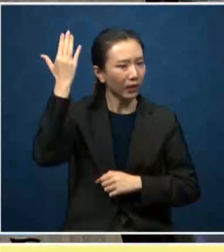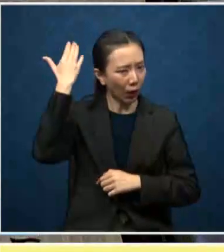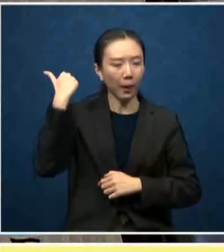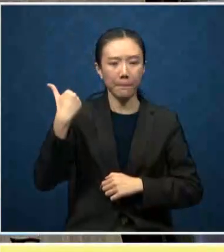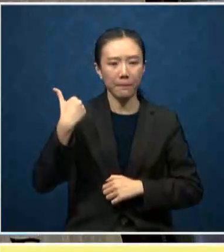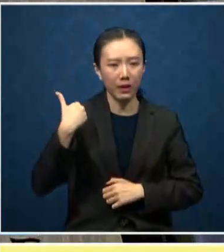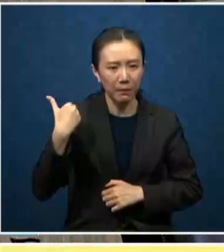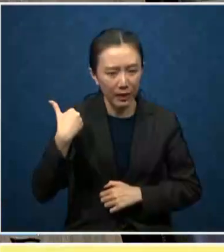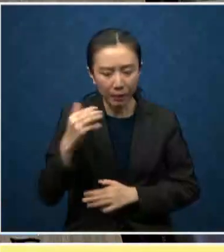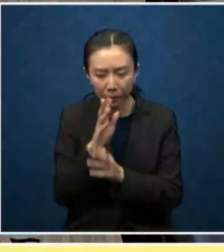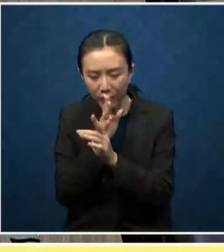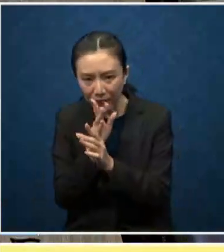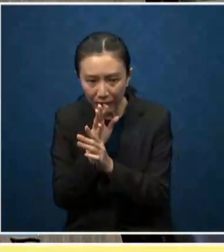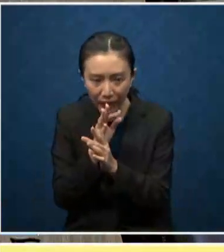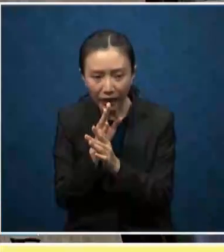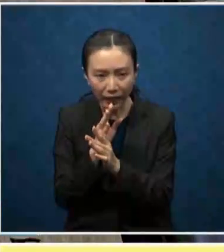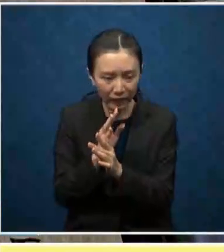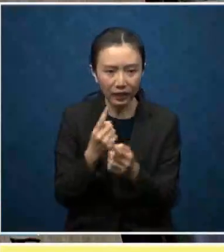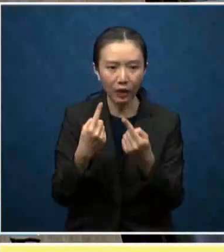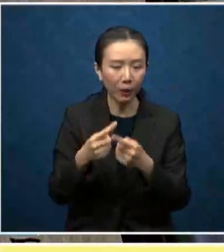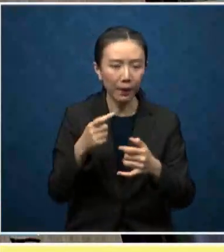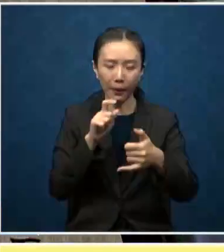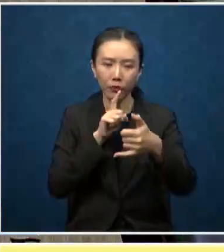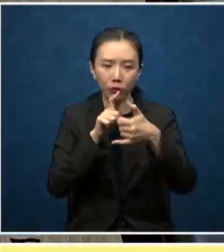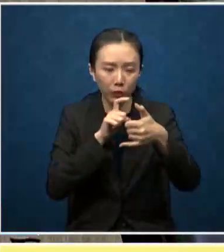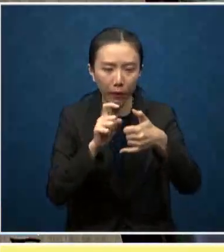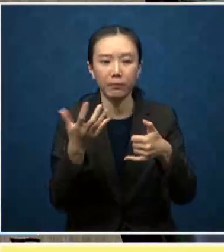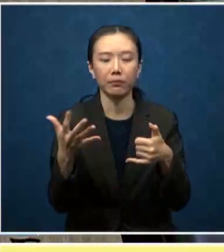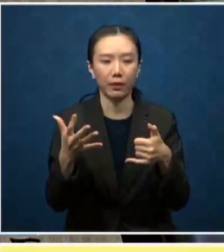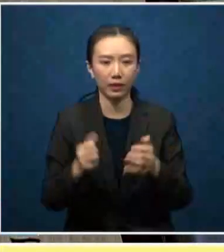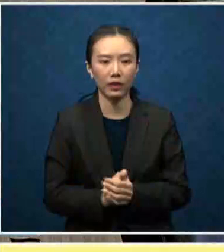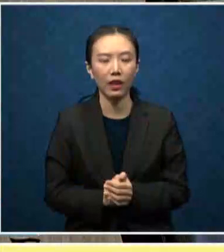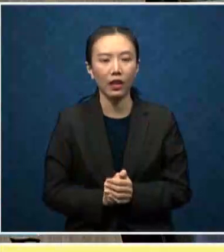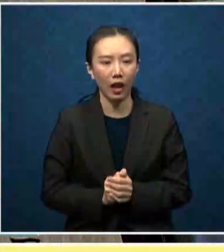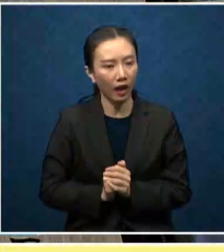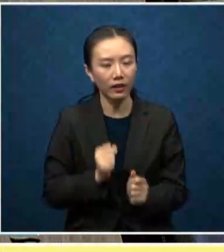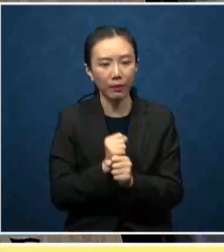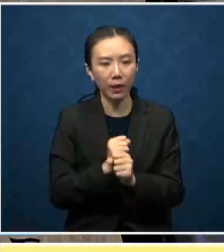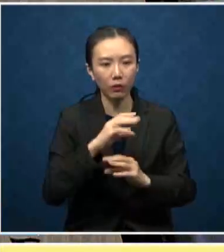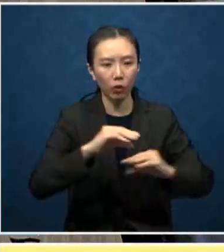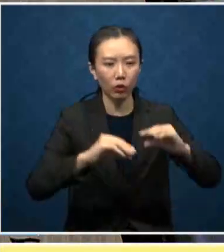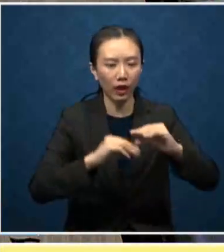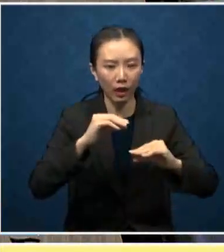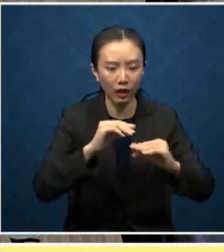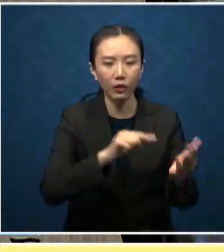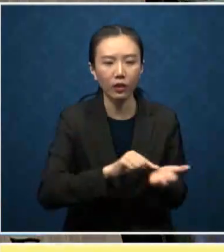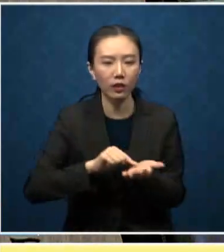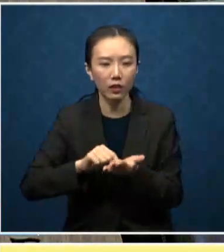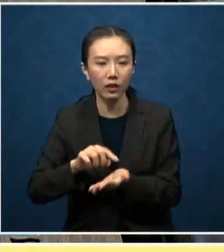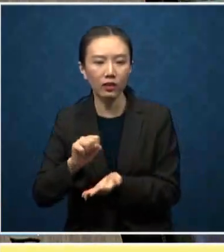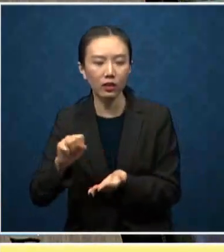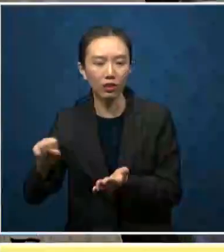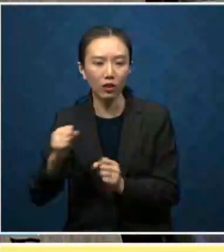สุดก็ไม่ได้มีการสอบสวนแล้วก็เปิดเผยผลการสอบสวนก็คือตั้งโครงการเข้ามาให้สสสพิจารณาแล้วก็ได้รับการ